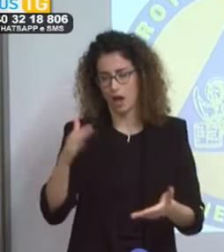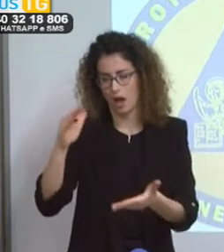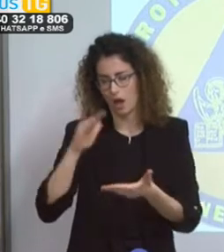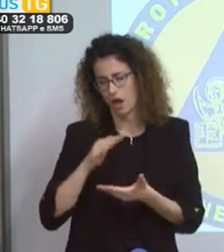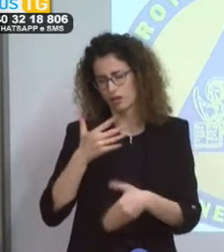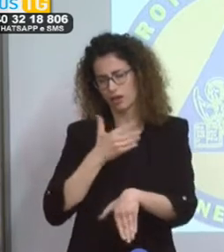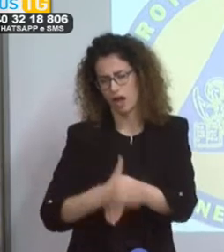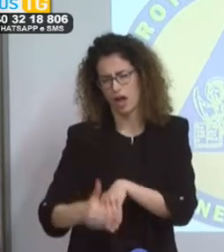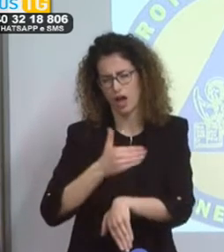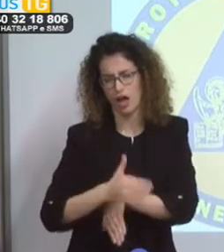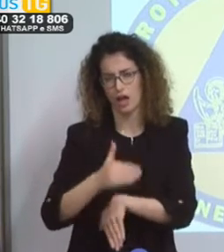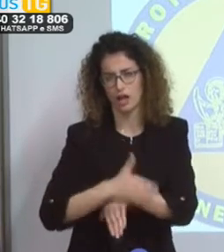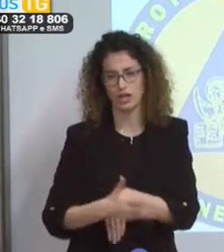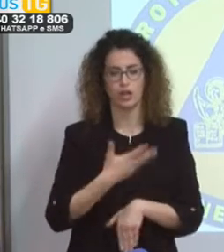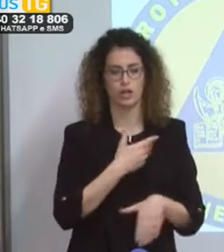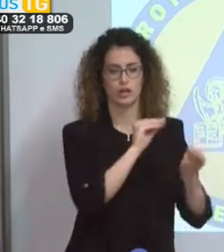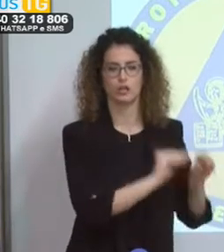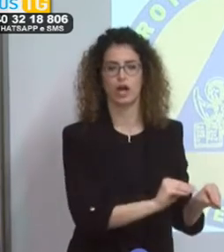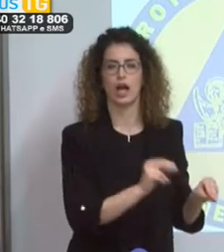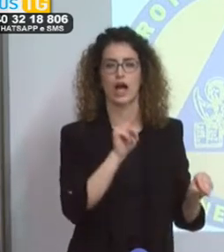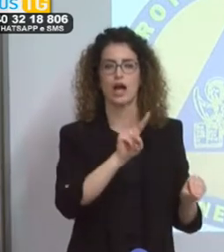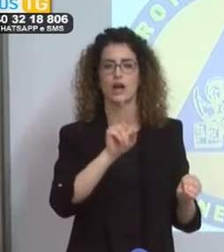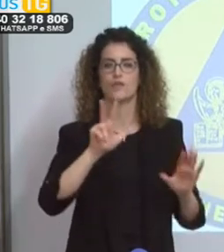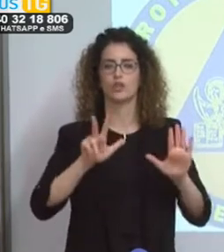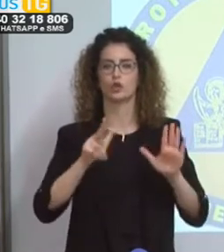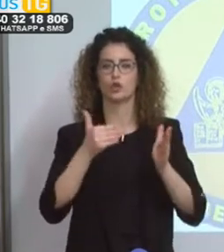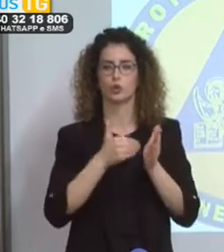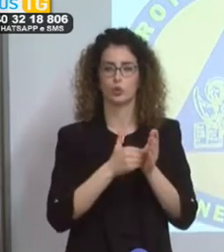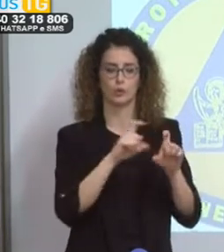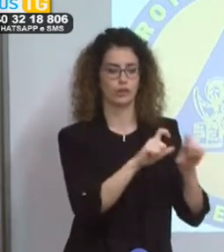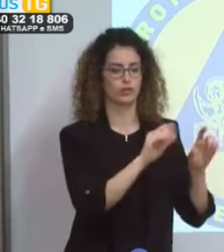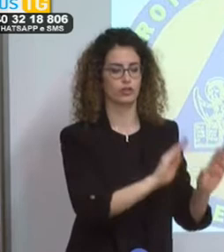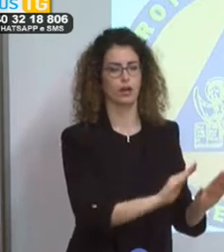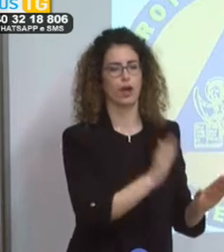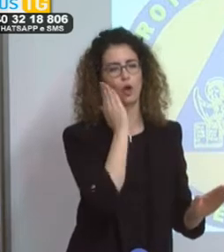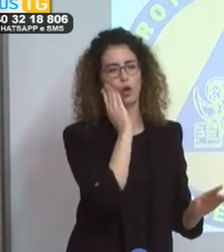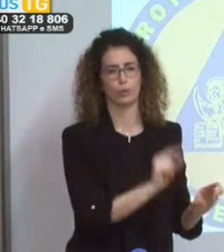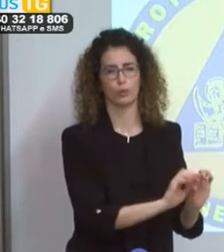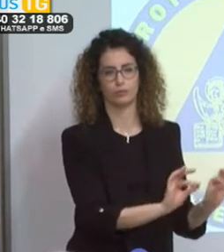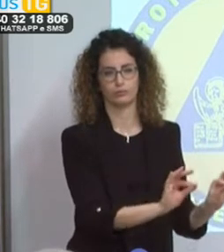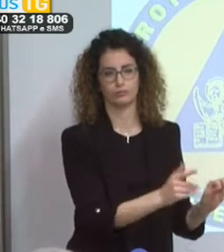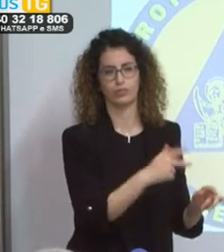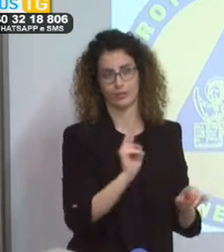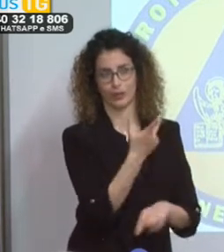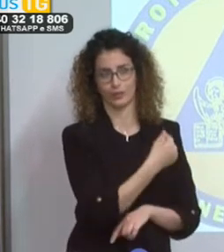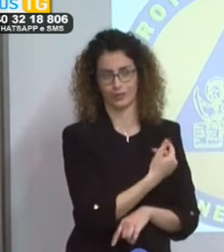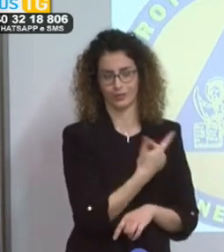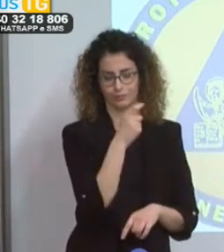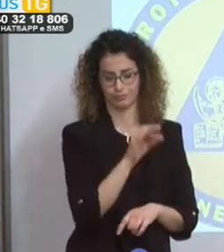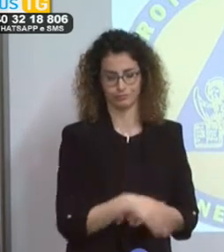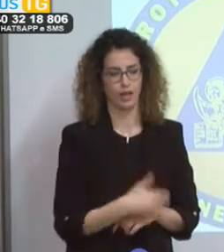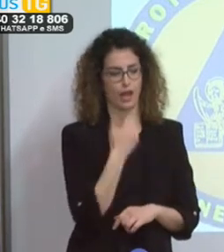abbiamo 28.000 vaccini lì, dormienti. Per la proprio esclusivamente per quello? Sì. Ok, grazie.